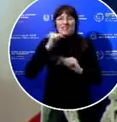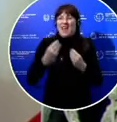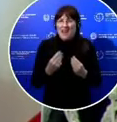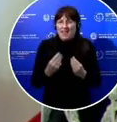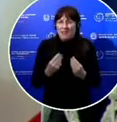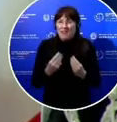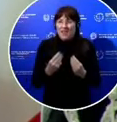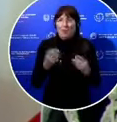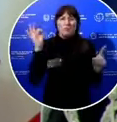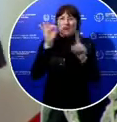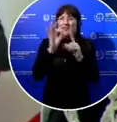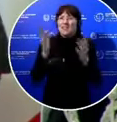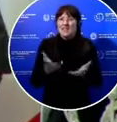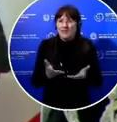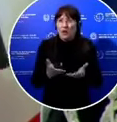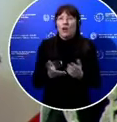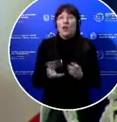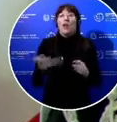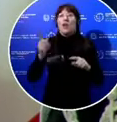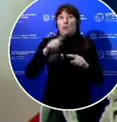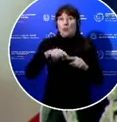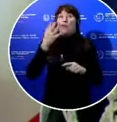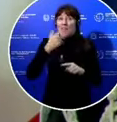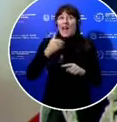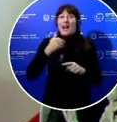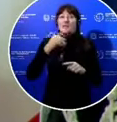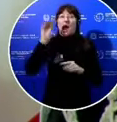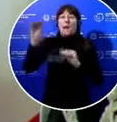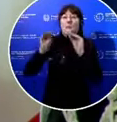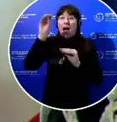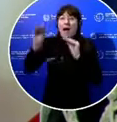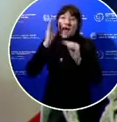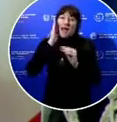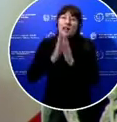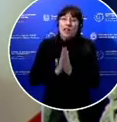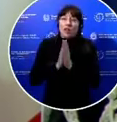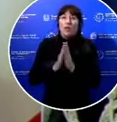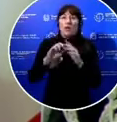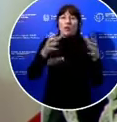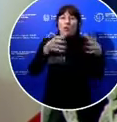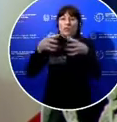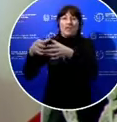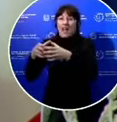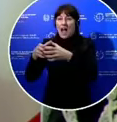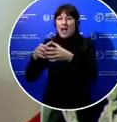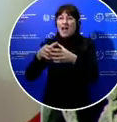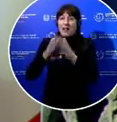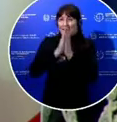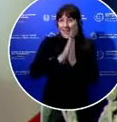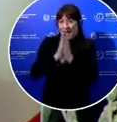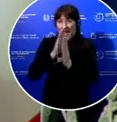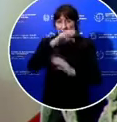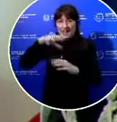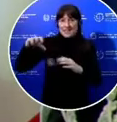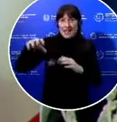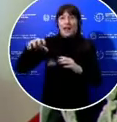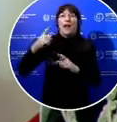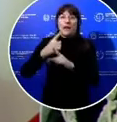Infine vorrei fare appello perché tutte le componenti sociali ed ecclesiali si sentano riguardate da questa